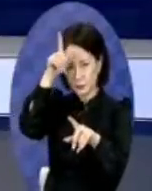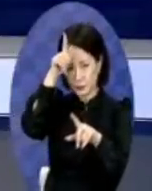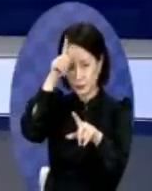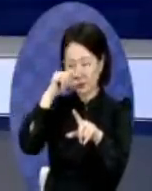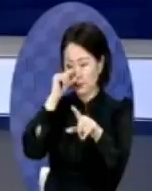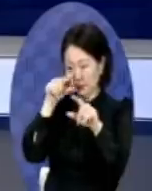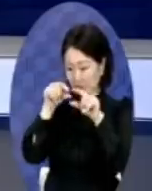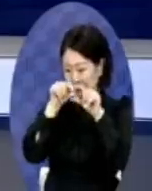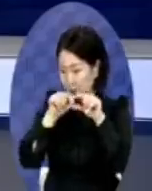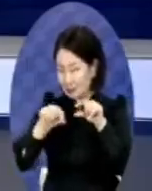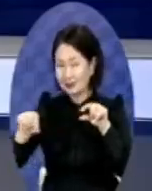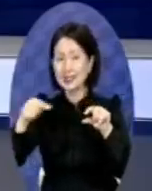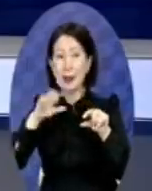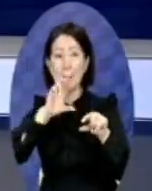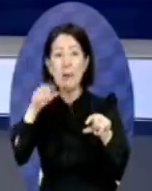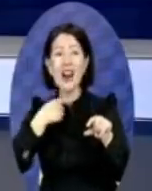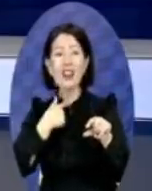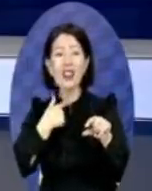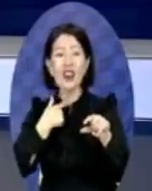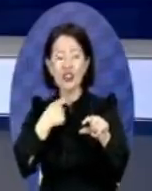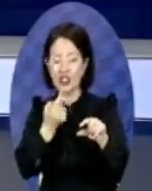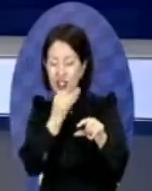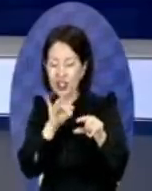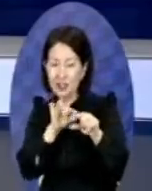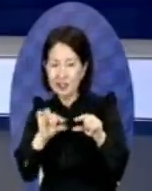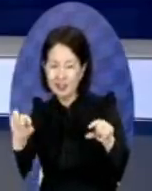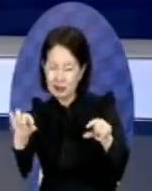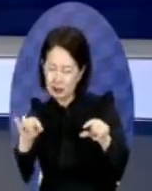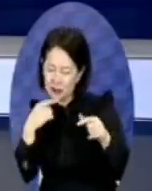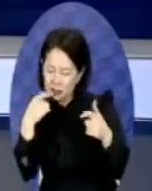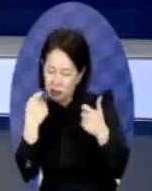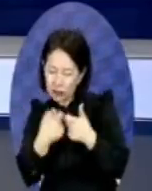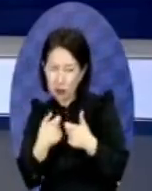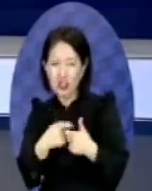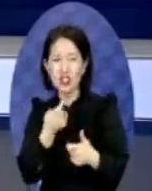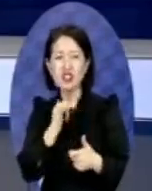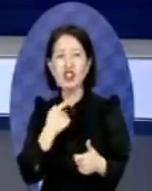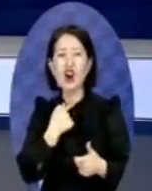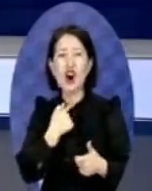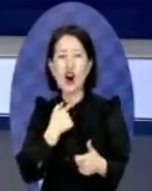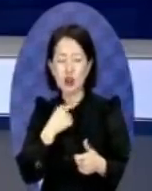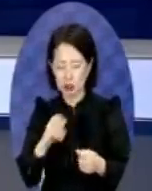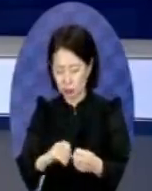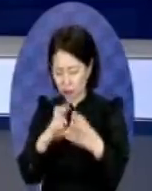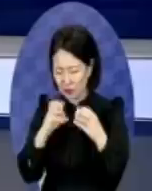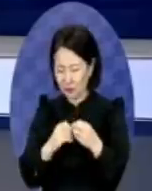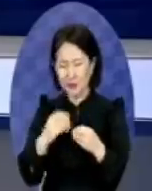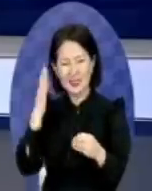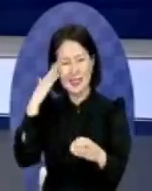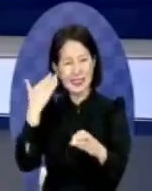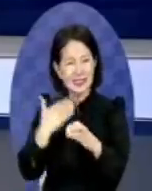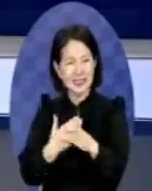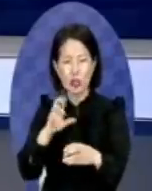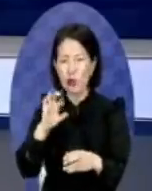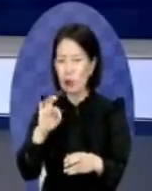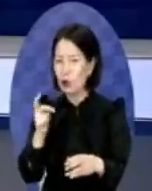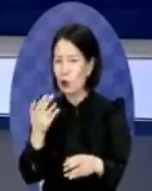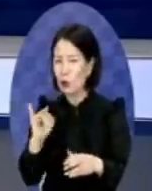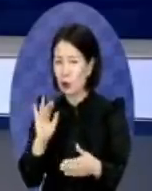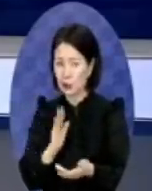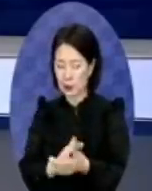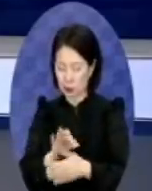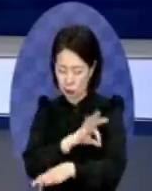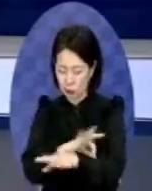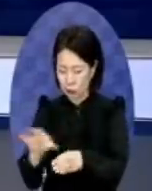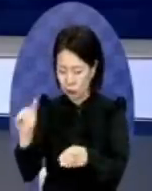хоолойд холбогдох журмыг чангатахаар тохирлоо. Гэхдээ энэ тохиролцоо бол хийн хоолойн бүтээн босголтонд саад болохгүй юм байна. За төслийн